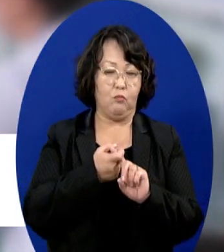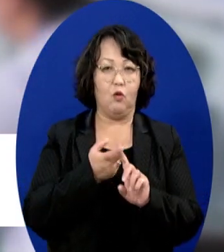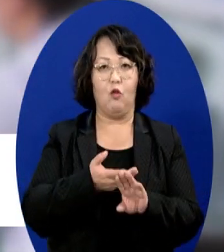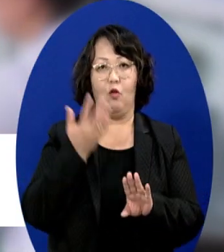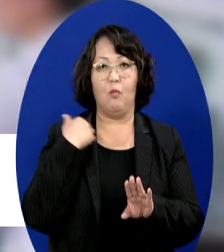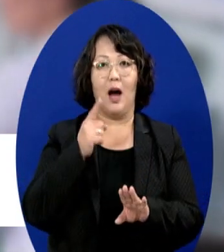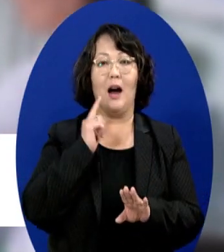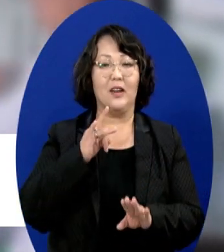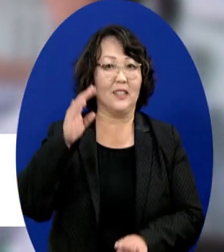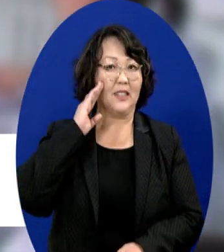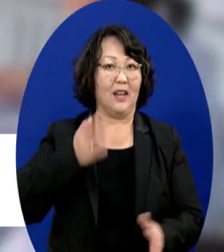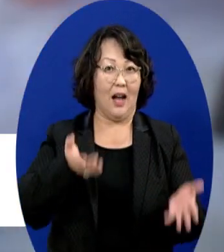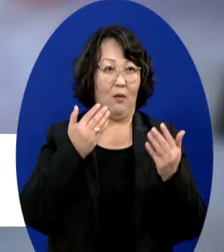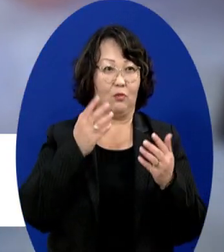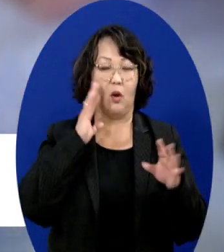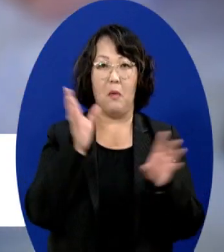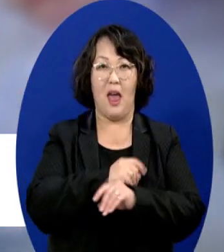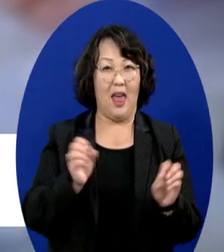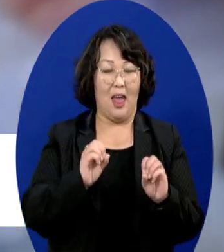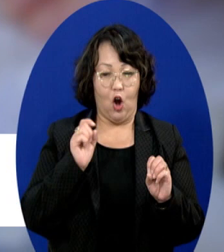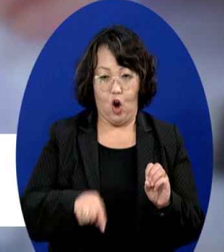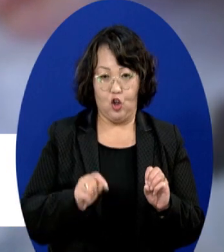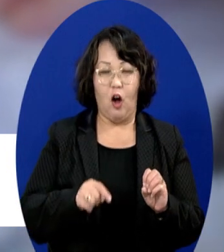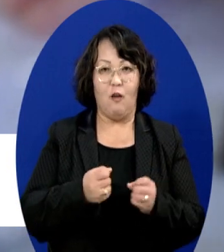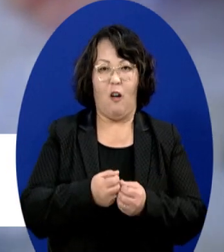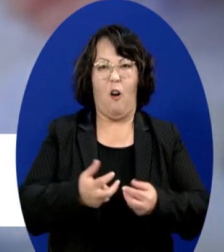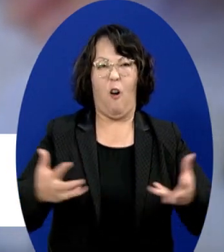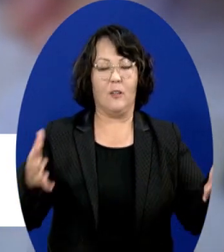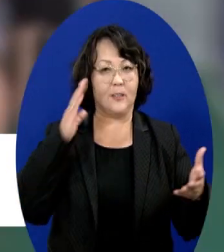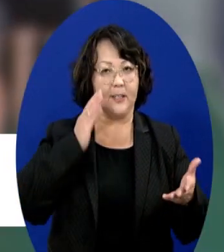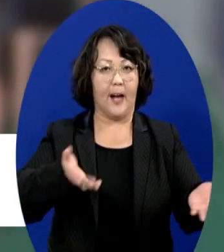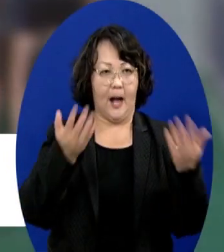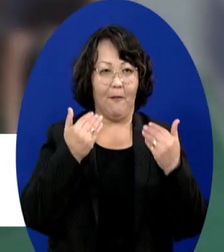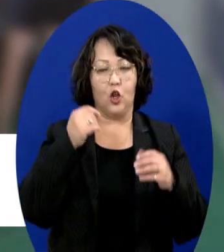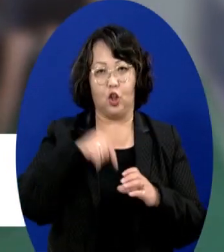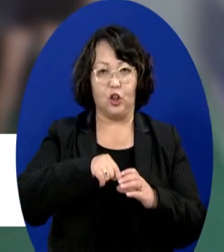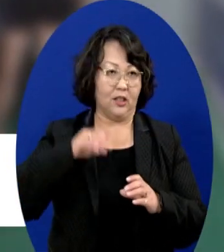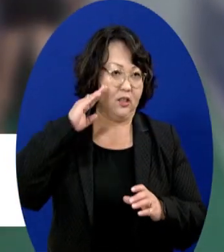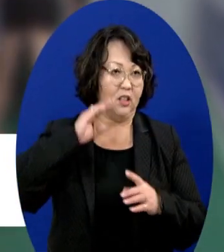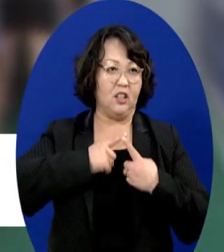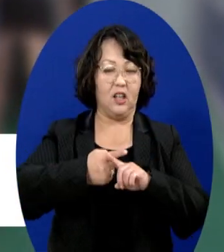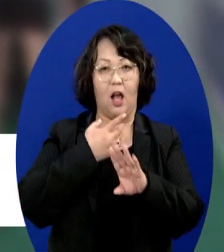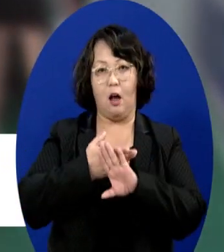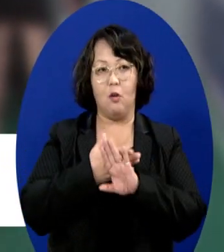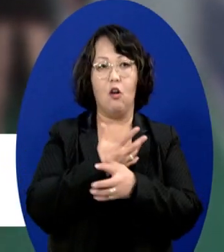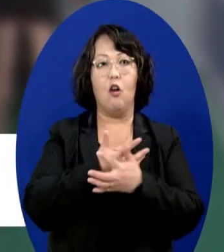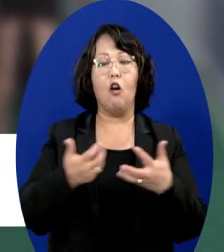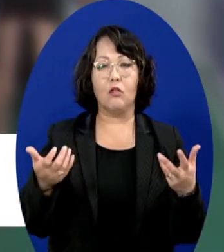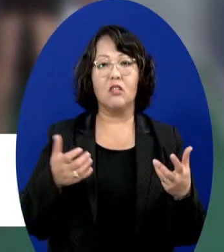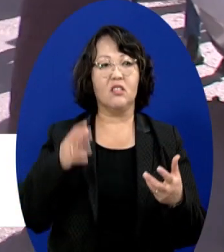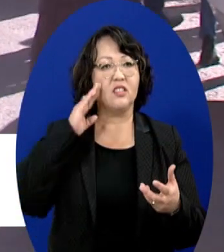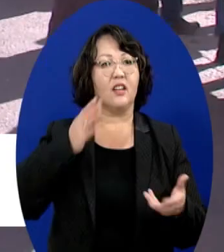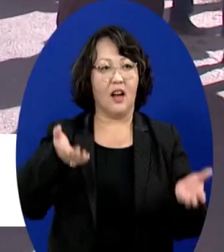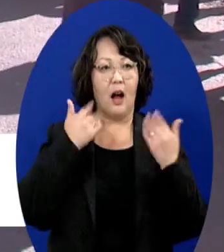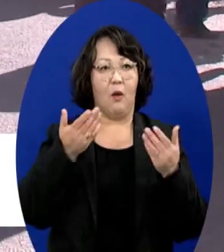өнгөрсөн авар цэрэг татлагыг зохион байгуулаагүй. Тиймээс энэ удаад олон залуусыг цэрэг татна. Дотоодын цэрэг хил хамгаалах гээд олон газраас цэрэг авах